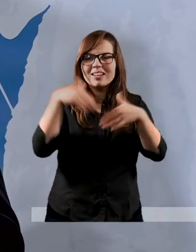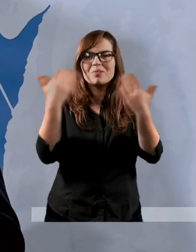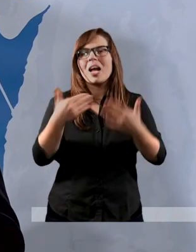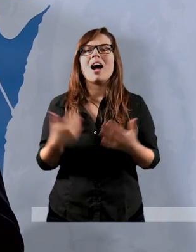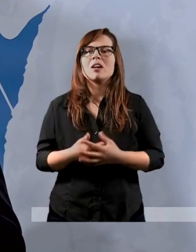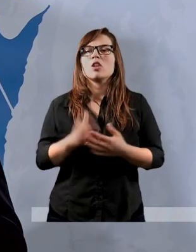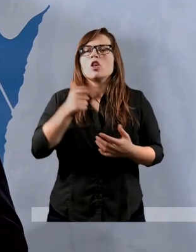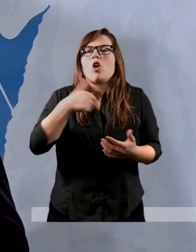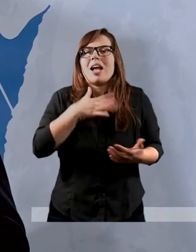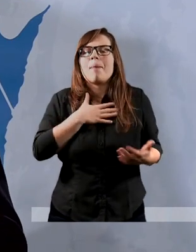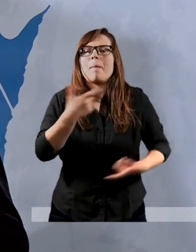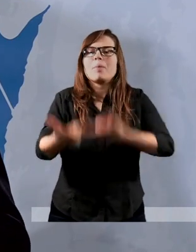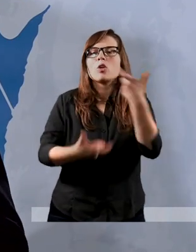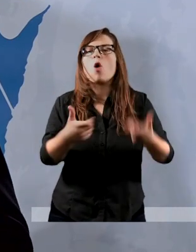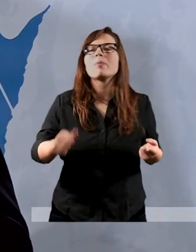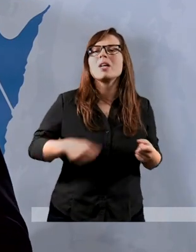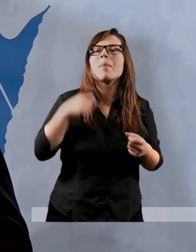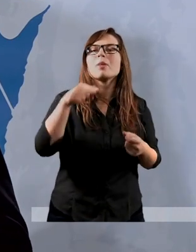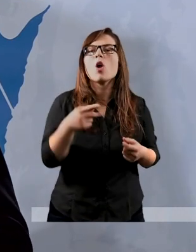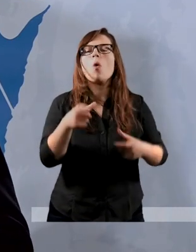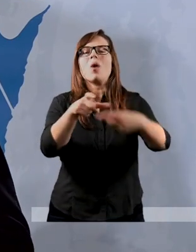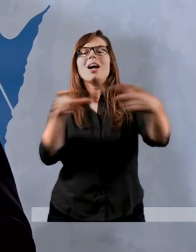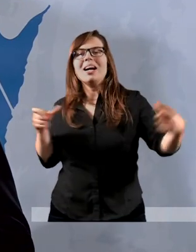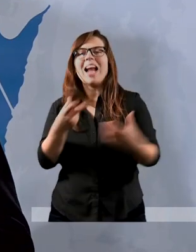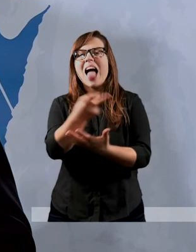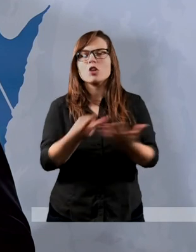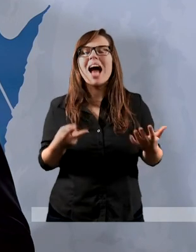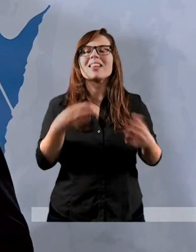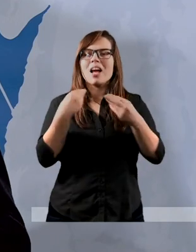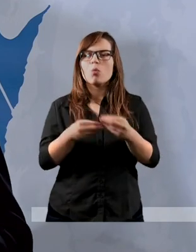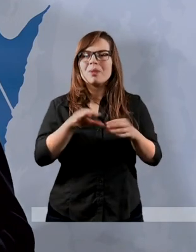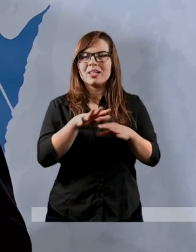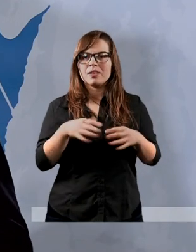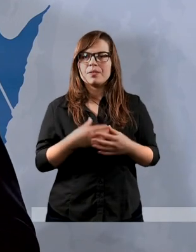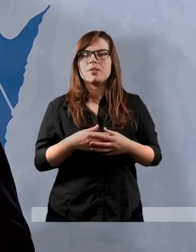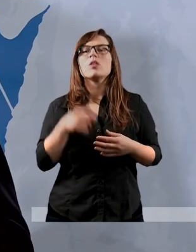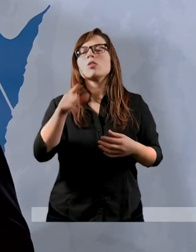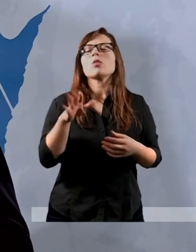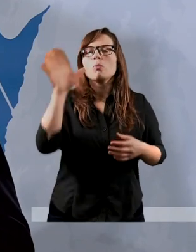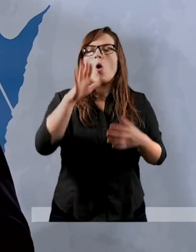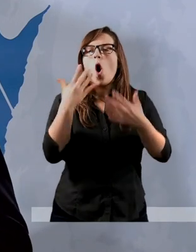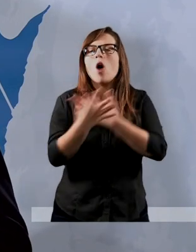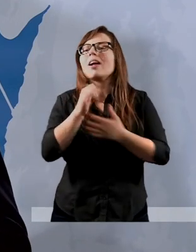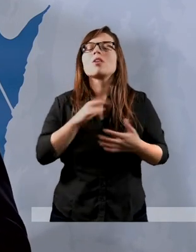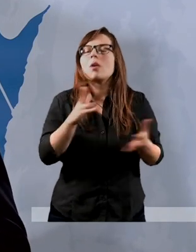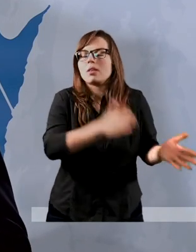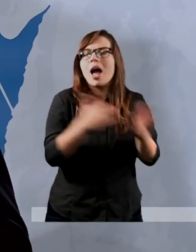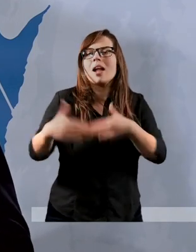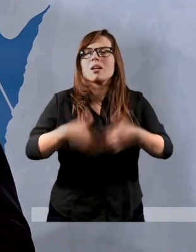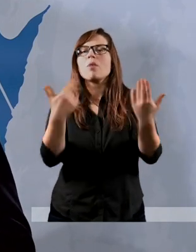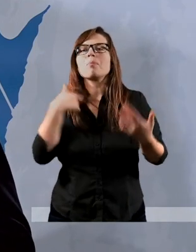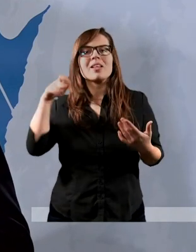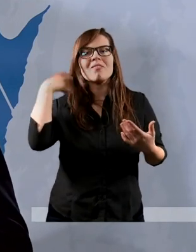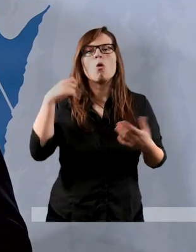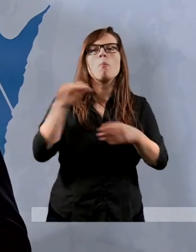i zastanawiałem się, co ja mam zrobić, żeby za co tą leżankę kupić. I tak się złożyło, chwała Panu Bogu za to, że następnego dnia zadzwonił